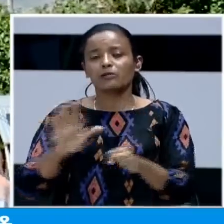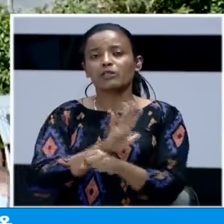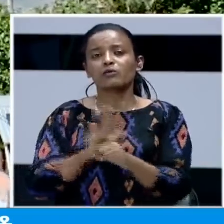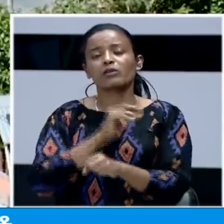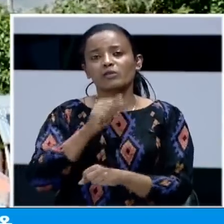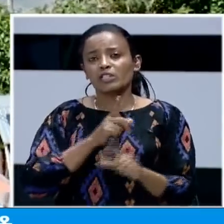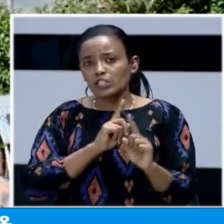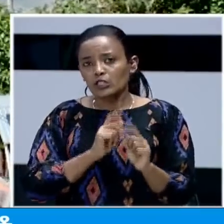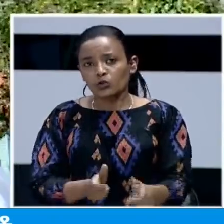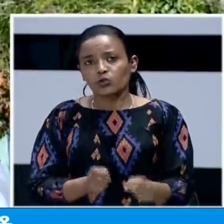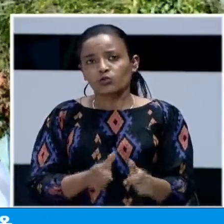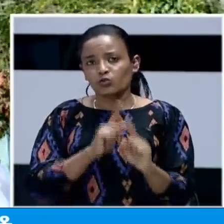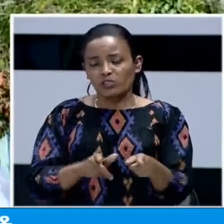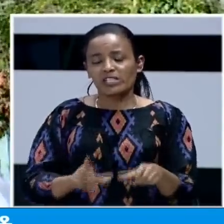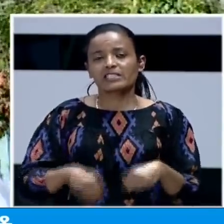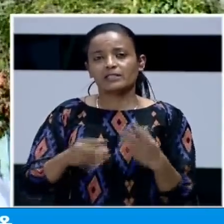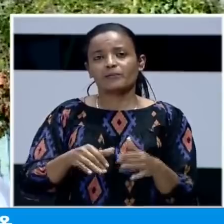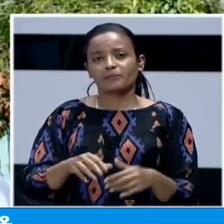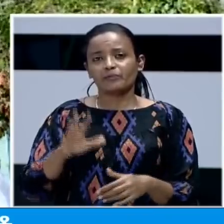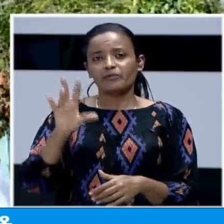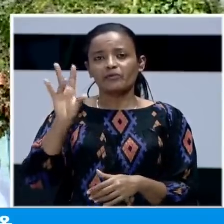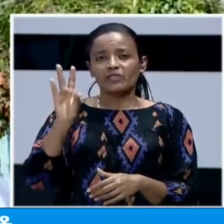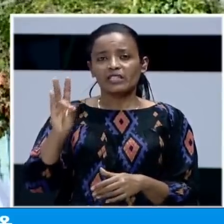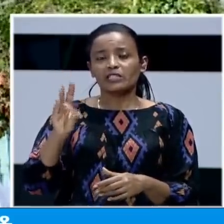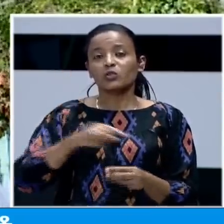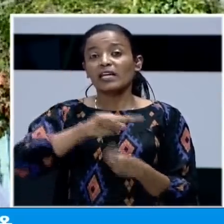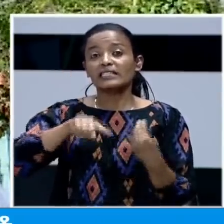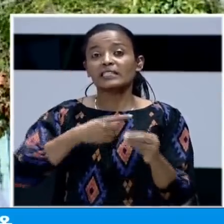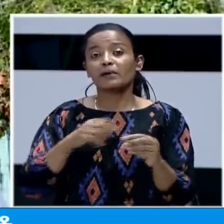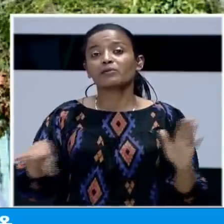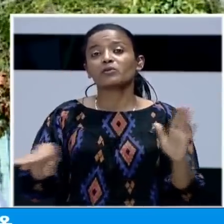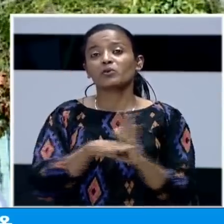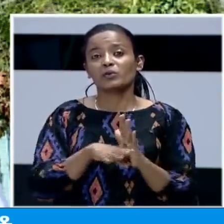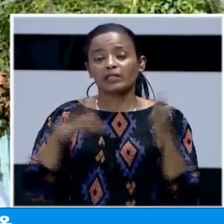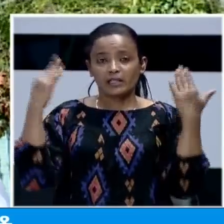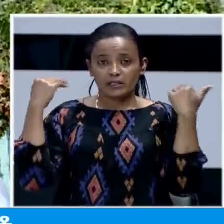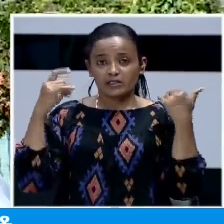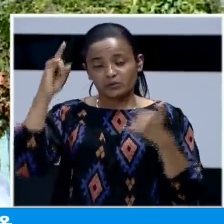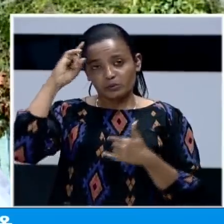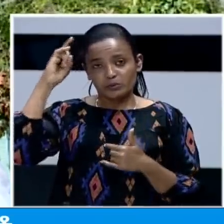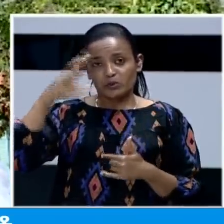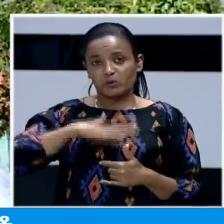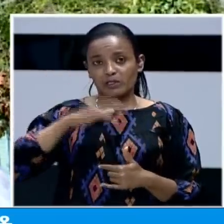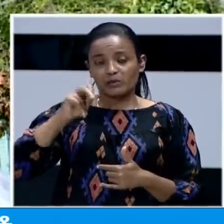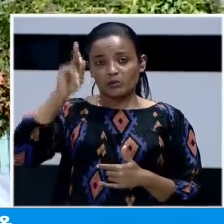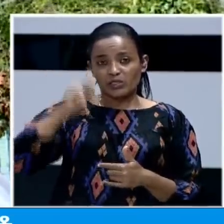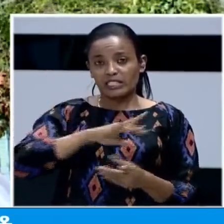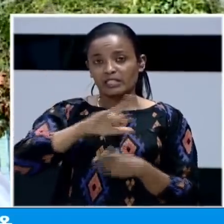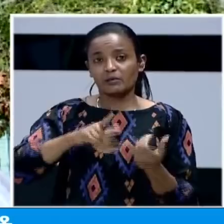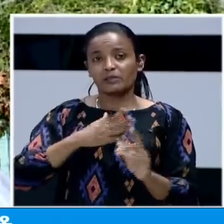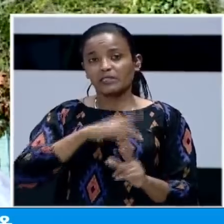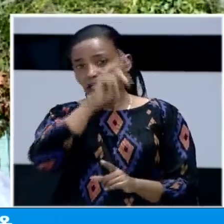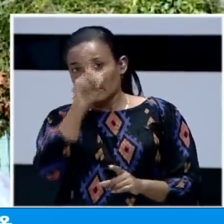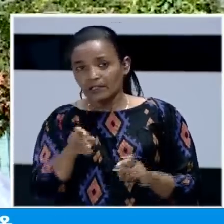كلا نا قلتو من لاش كيوني اوه خزانا نا شوعة كلاستر توكالي هي مالتيو تسفانا بزوانا يخون بوردانا ولا بكللنا